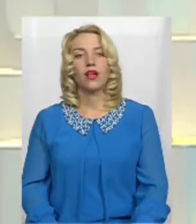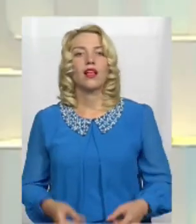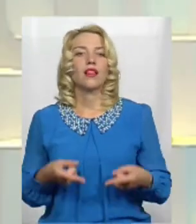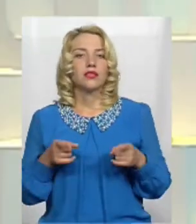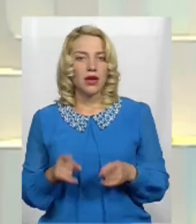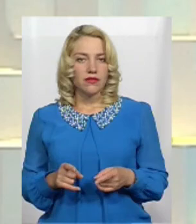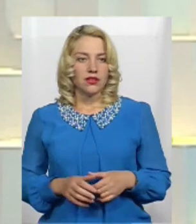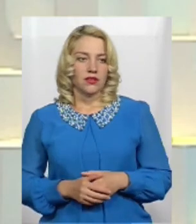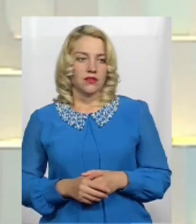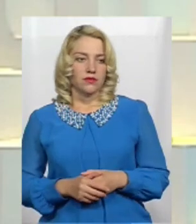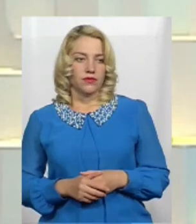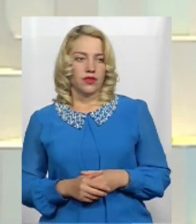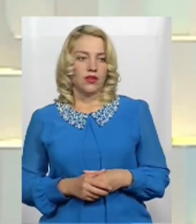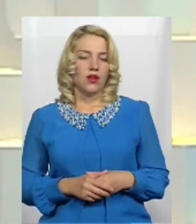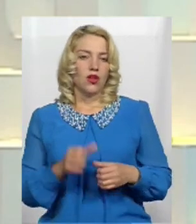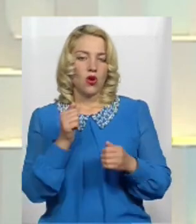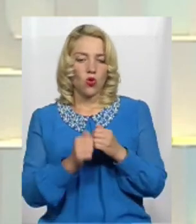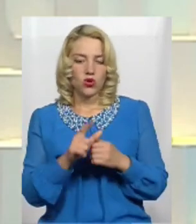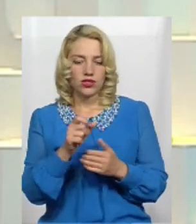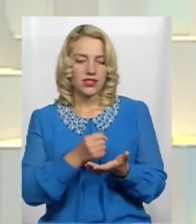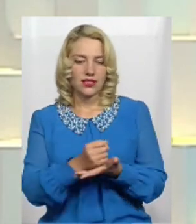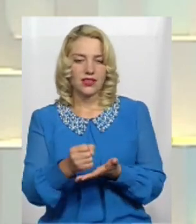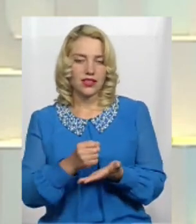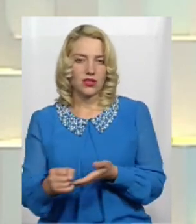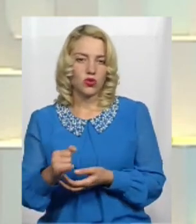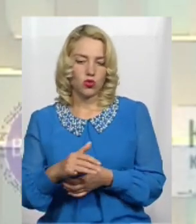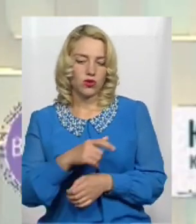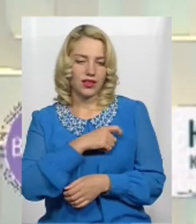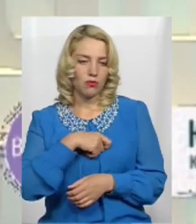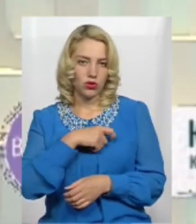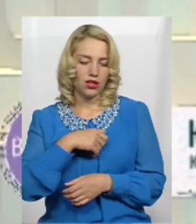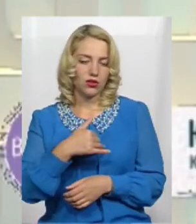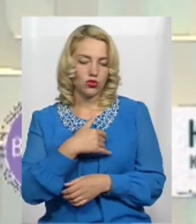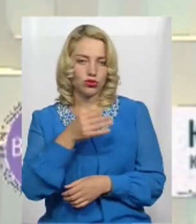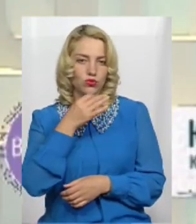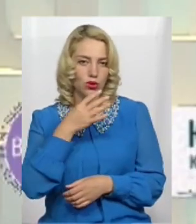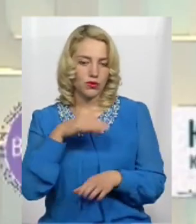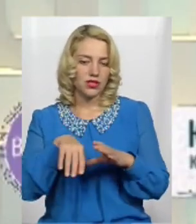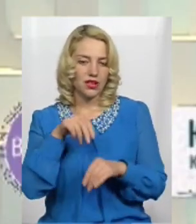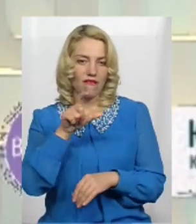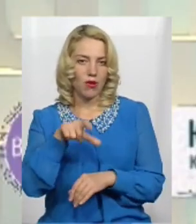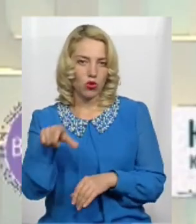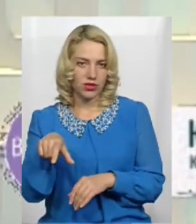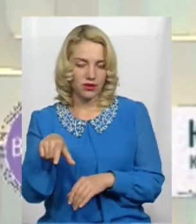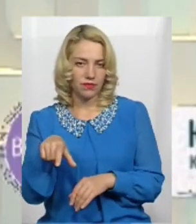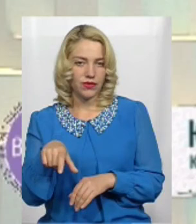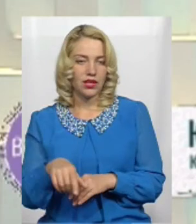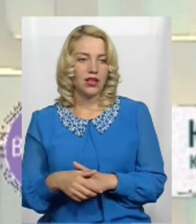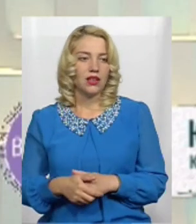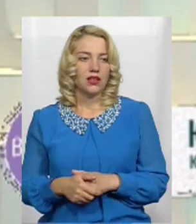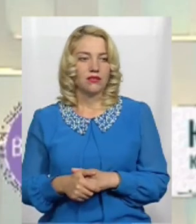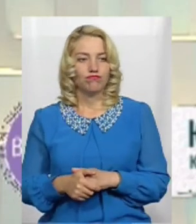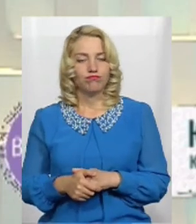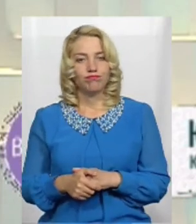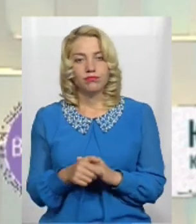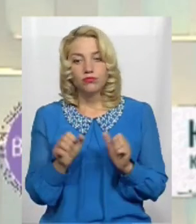Насправді, кожен з кандидатів в депутати хоче дуже сподобатися виборцям. Я зараз,